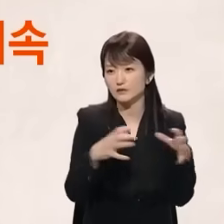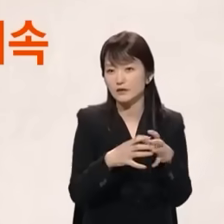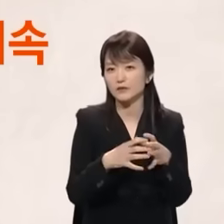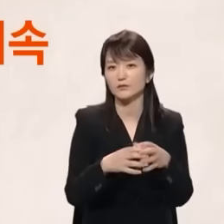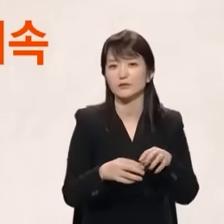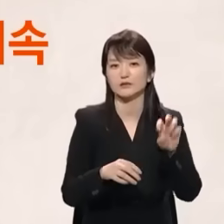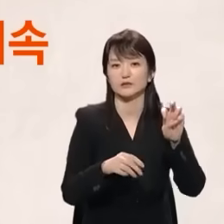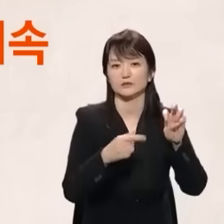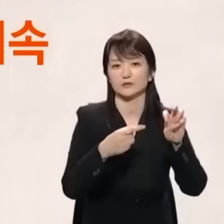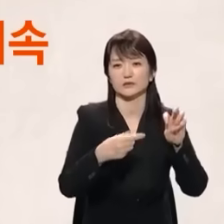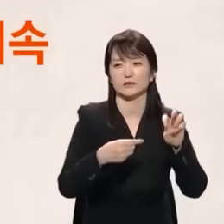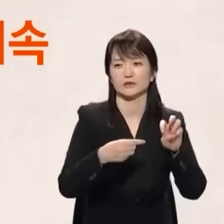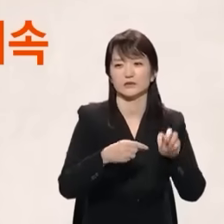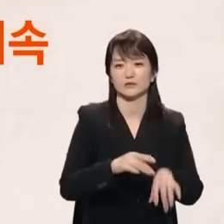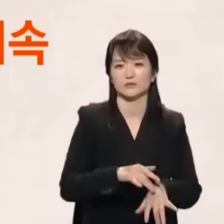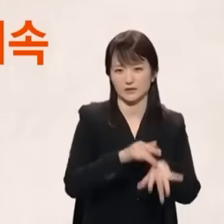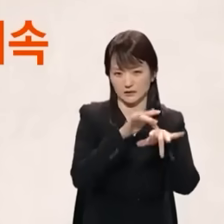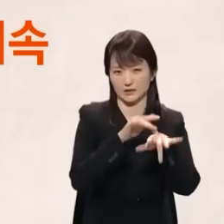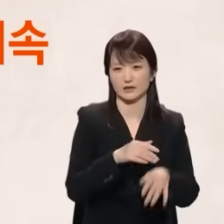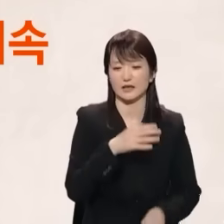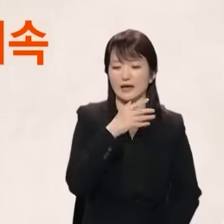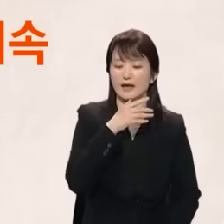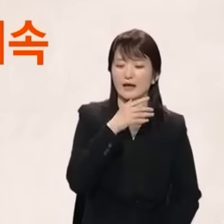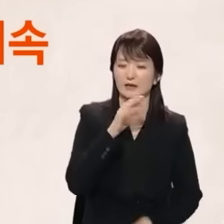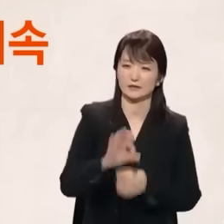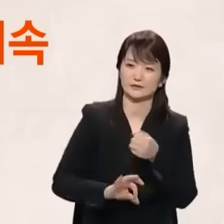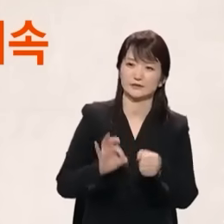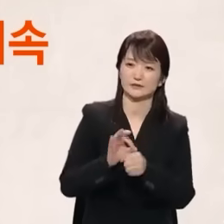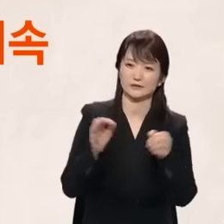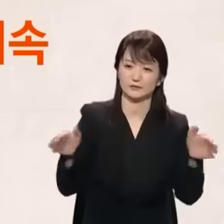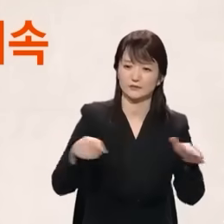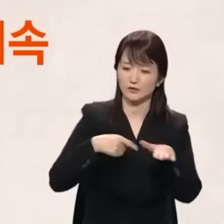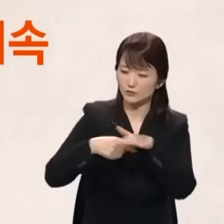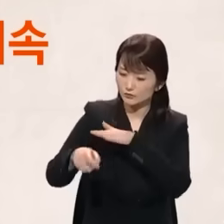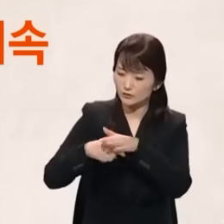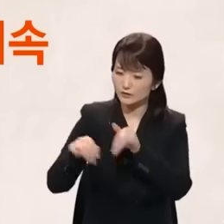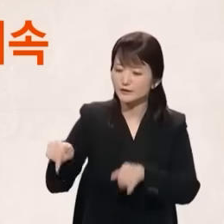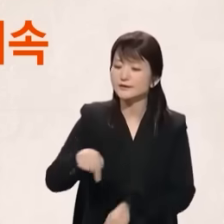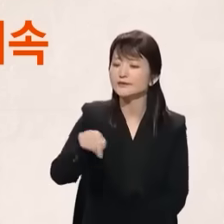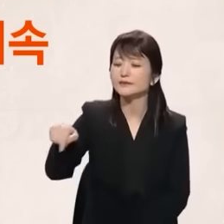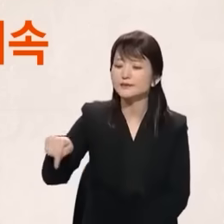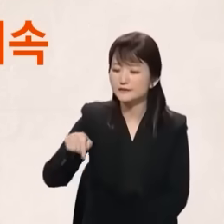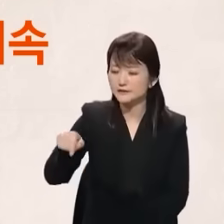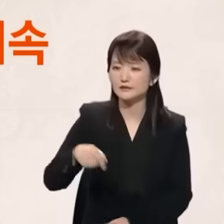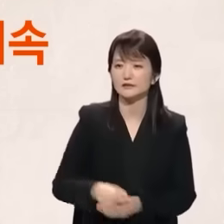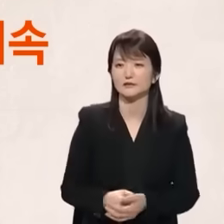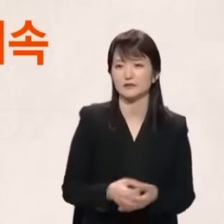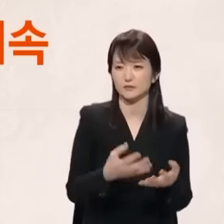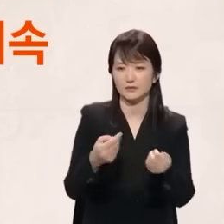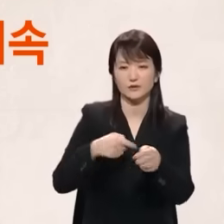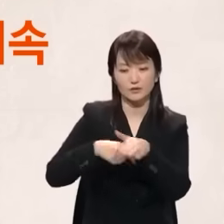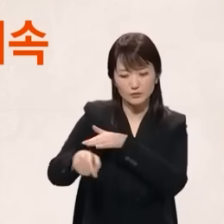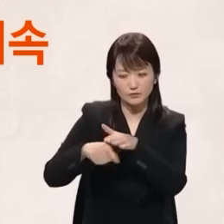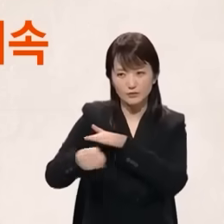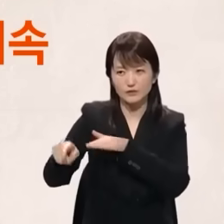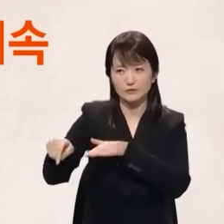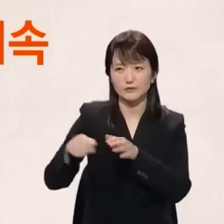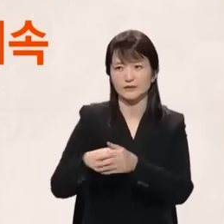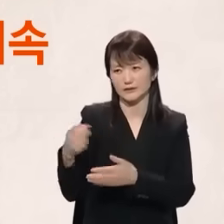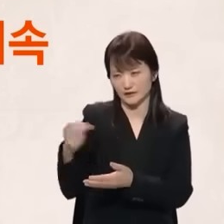10kg 정도가 없어진 거예요 그러니까 아 10년 동안 훔쳐간 사람들도이 사람들이고 이만큼 많이 훔쳐 갔으면 분명히